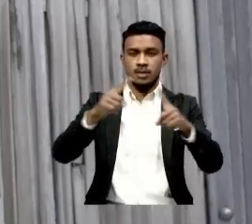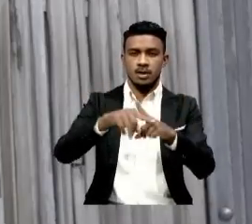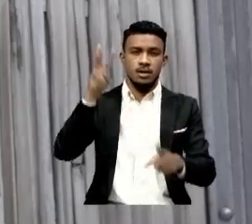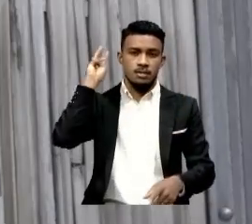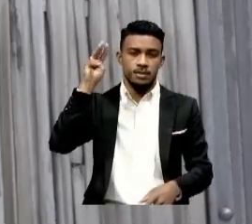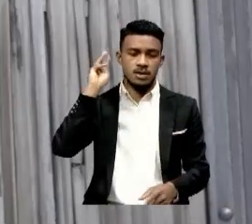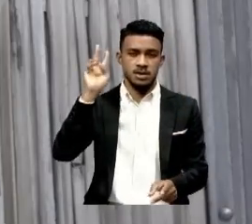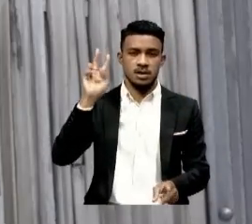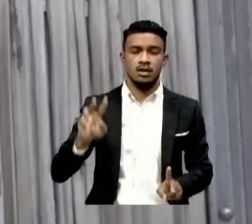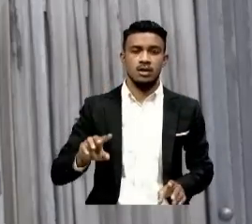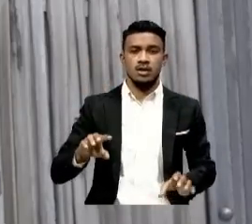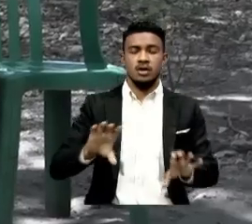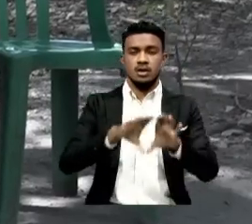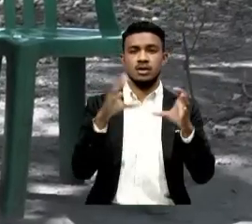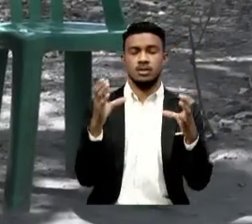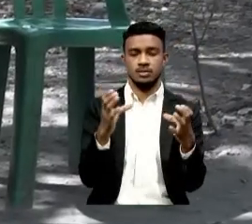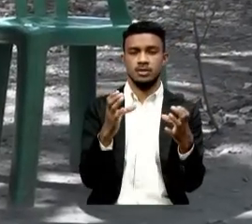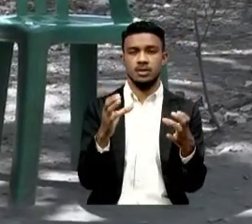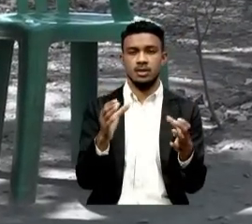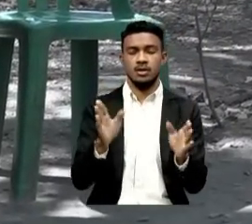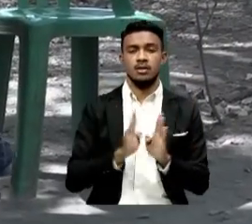kompetente obot ami